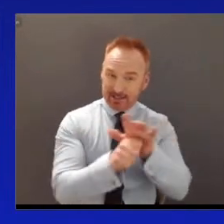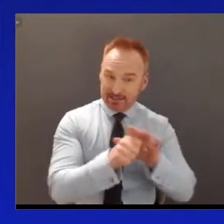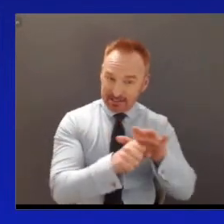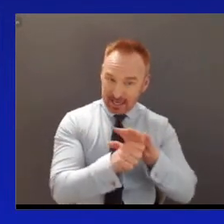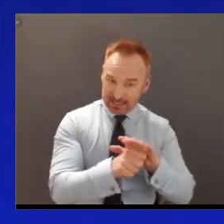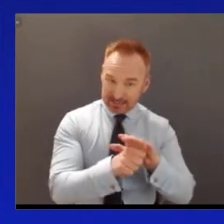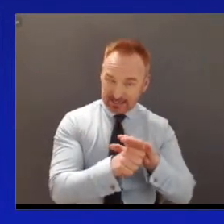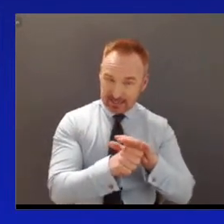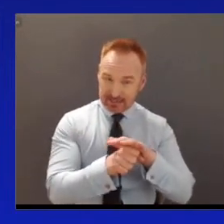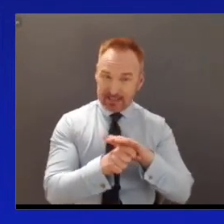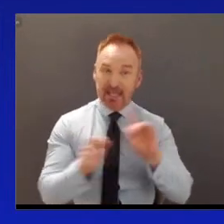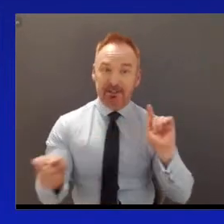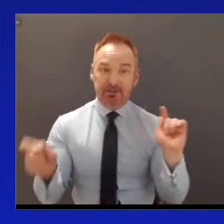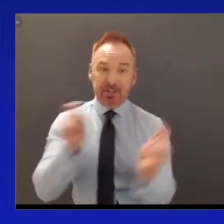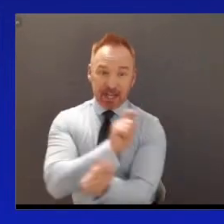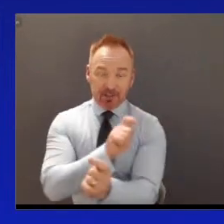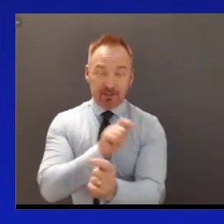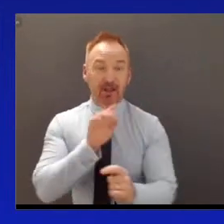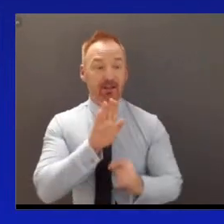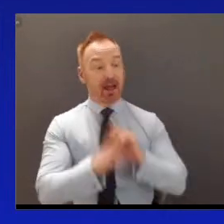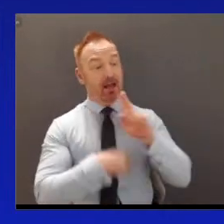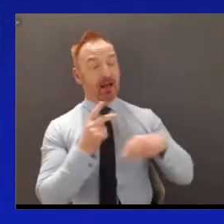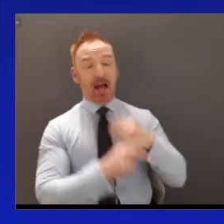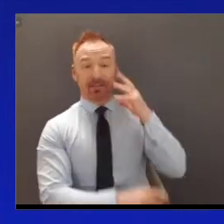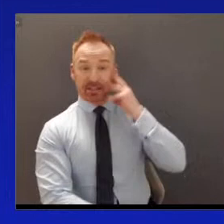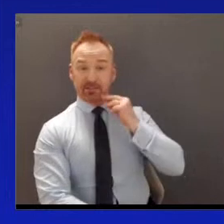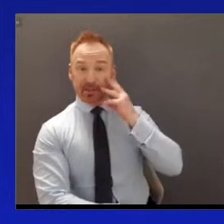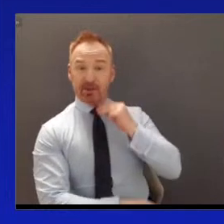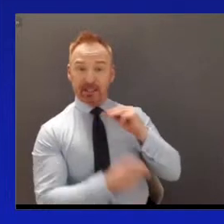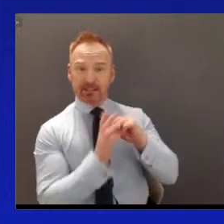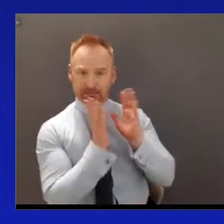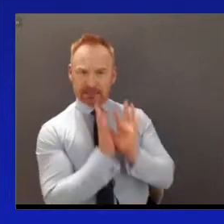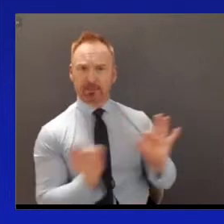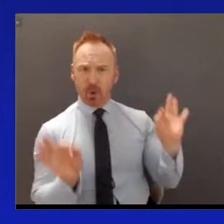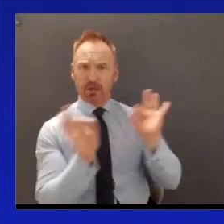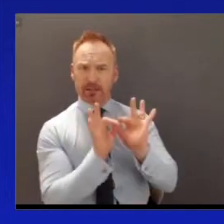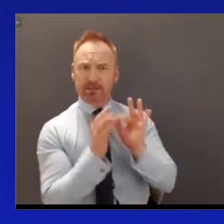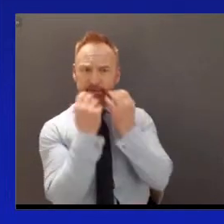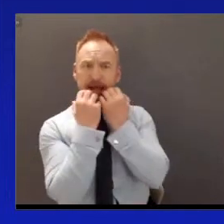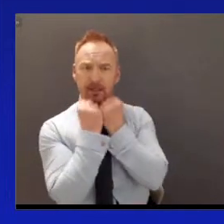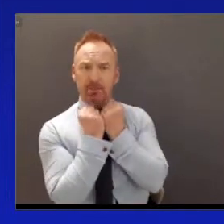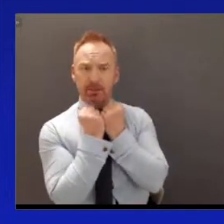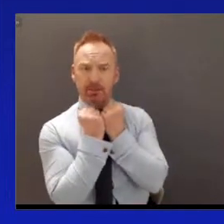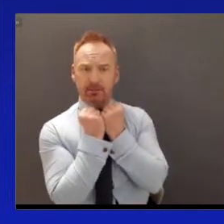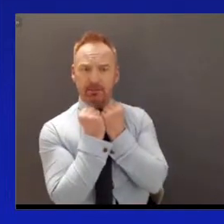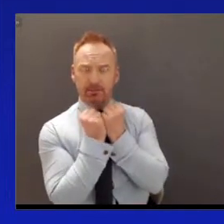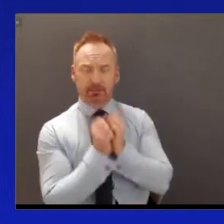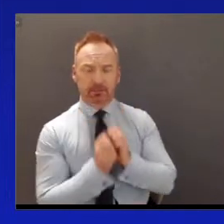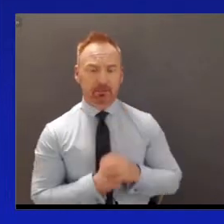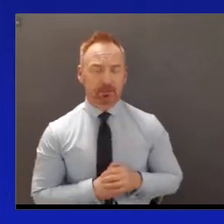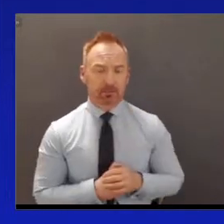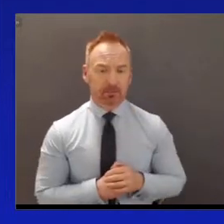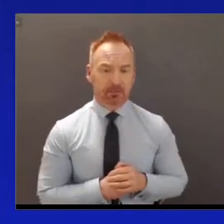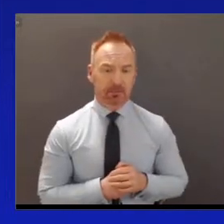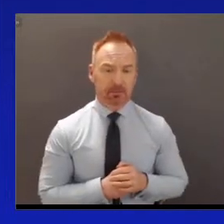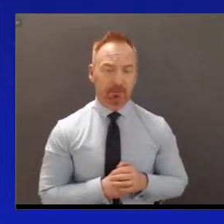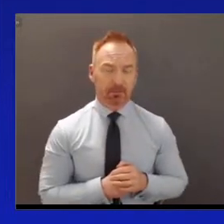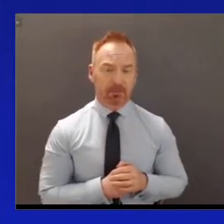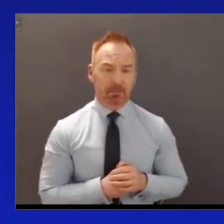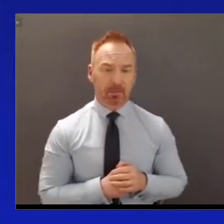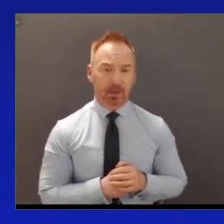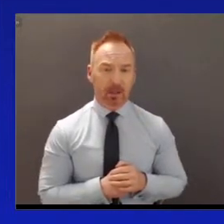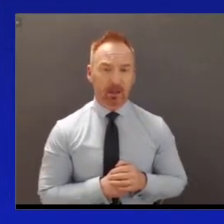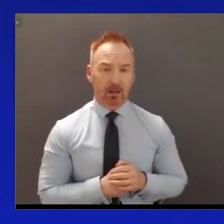Par rapport à les éléments qui étaient à l'extérieur du contrôle de la municipalité, par